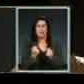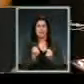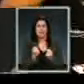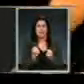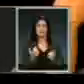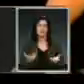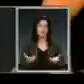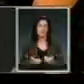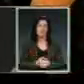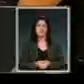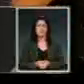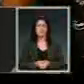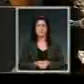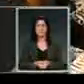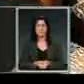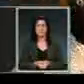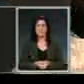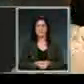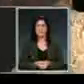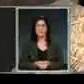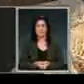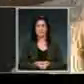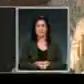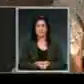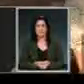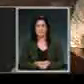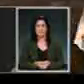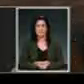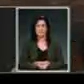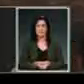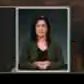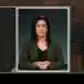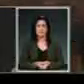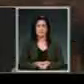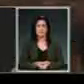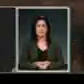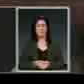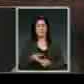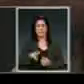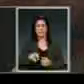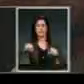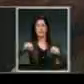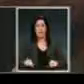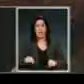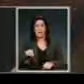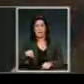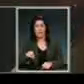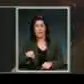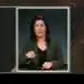זה. מה שאני יכול... יש לי פה את המעקה הזה כאן, אבל מכאן אולי.